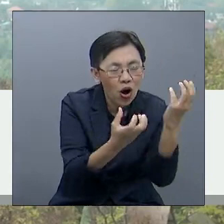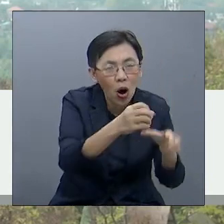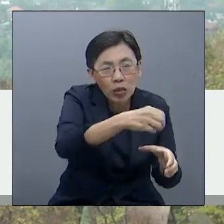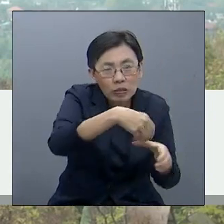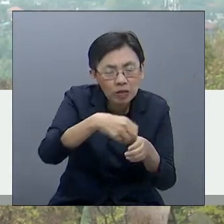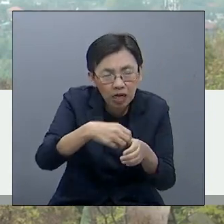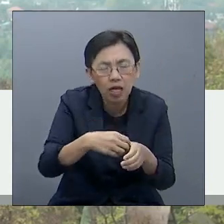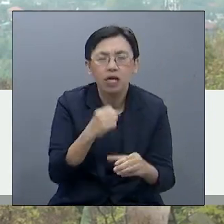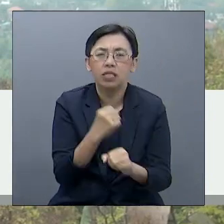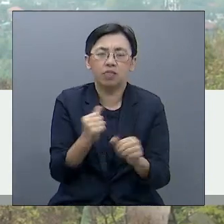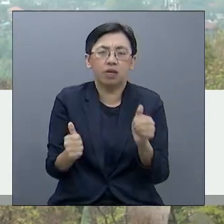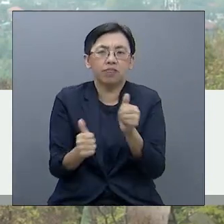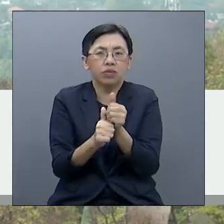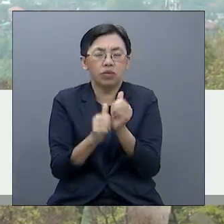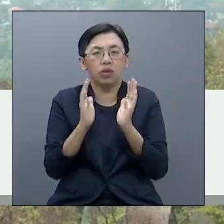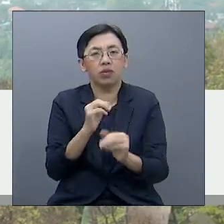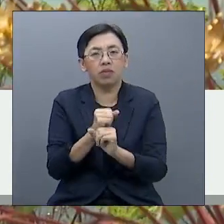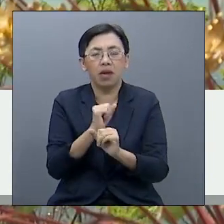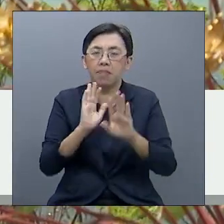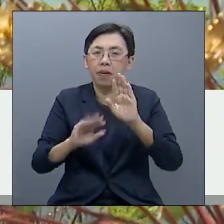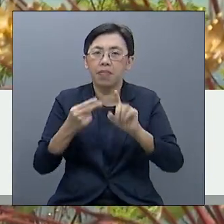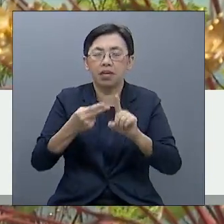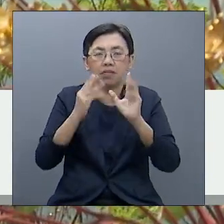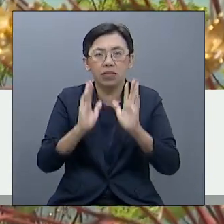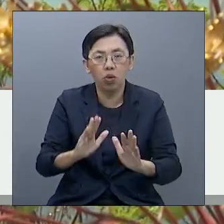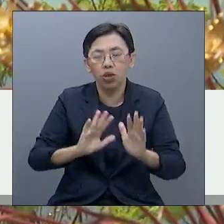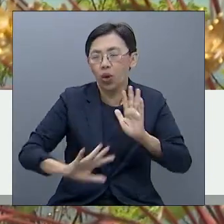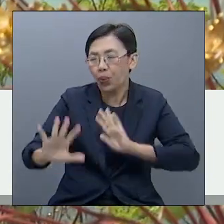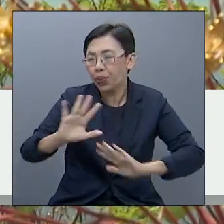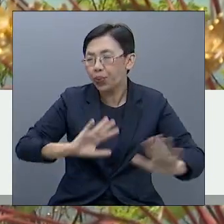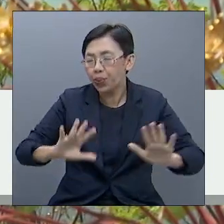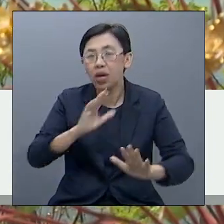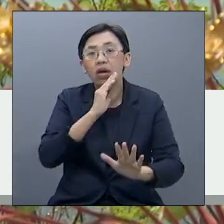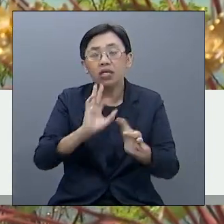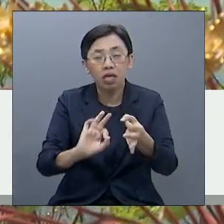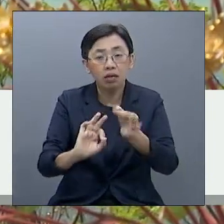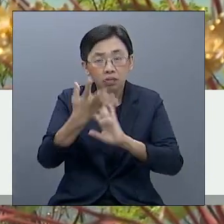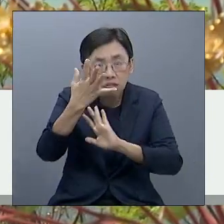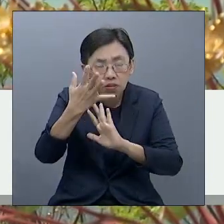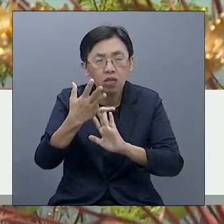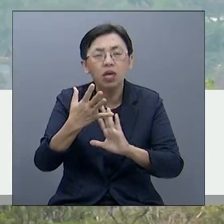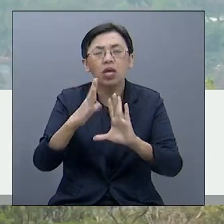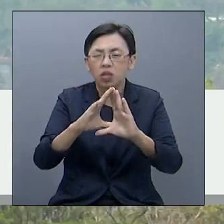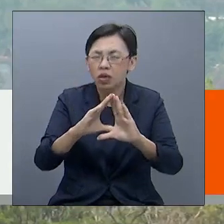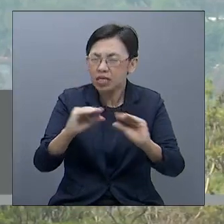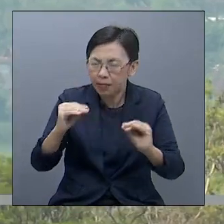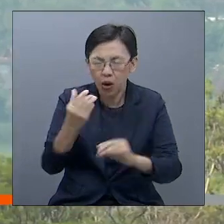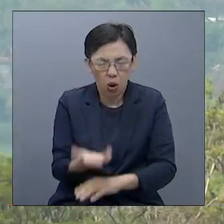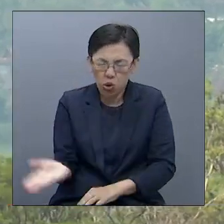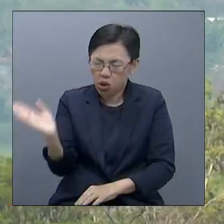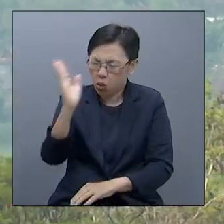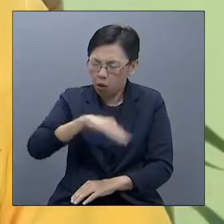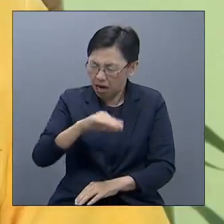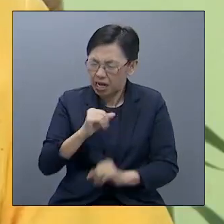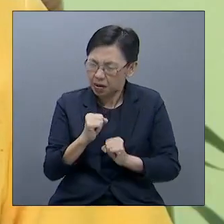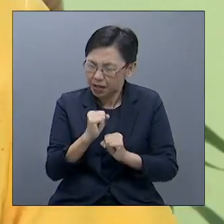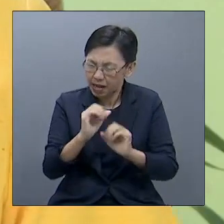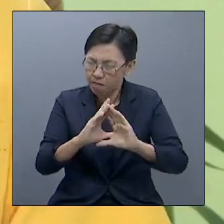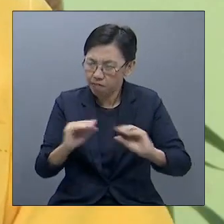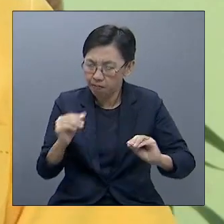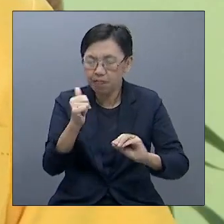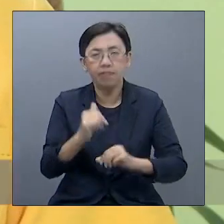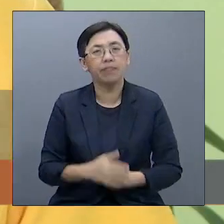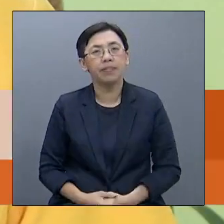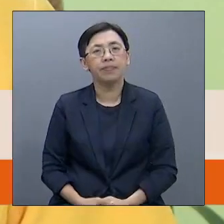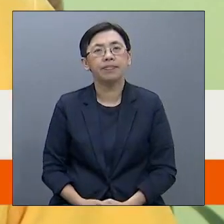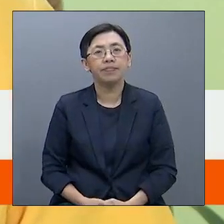คนจะกระจายตัวไปตามพื้นที่เสี่ยงถ้าเกิดไฟป่าจะต้องดับให้ได้ภายในวันเดียวค่ะ แหล่งกำเนิ